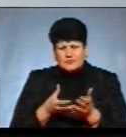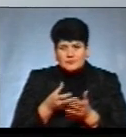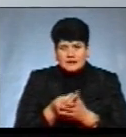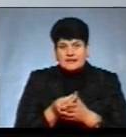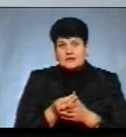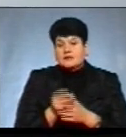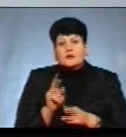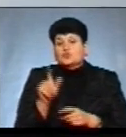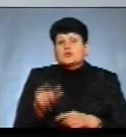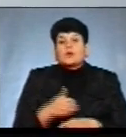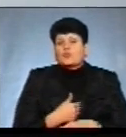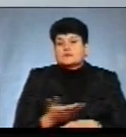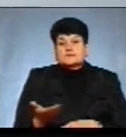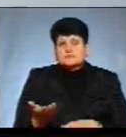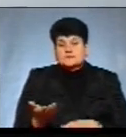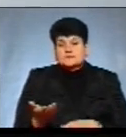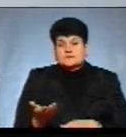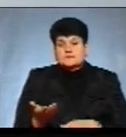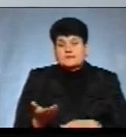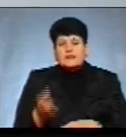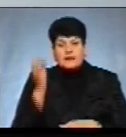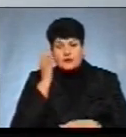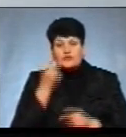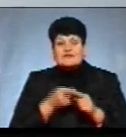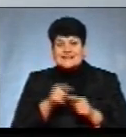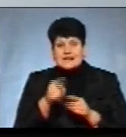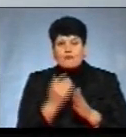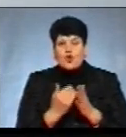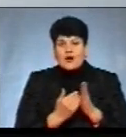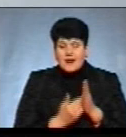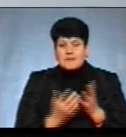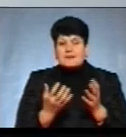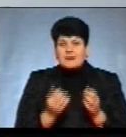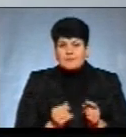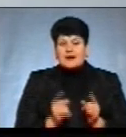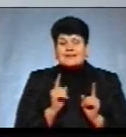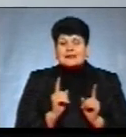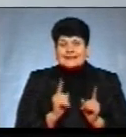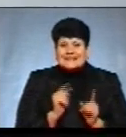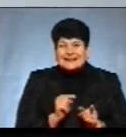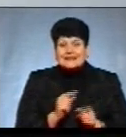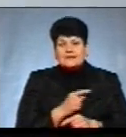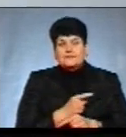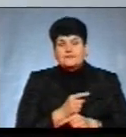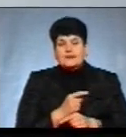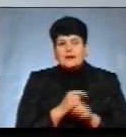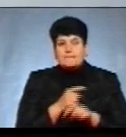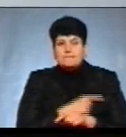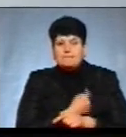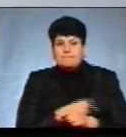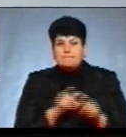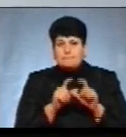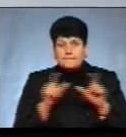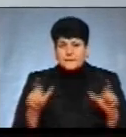співоплатою на вибір самого пацієнта. Нагадуємо, що в програмі «Доступні ліки» беруть участь лише ті заклади охорони здоров'я,